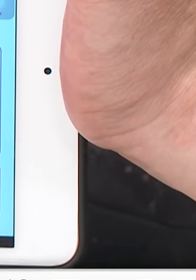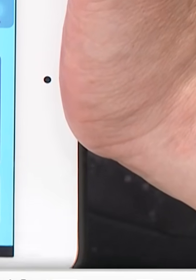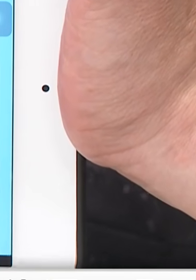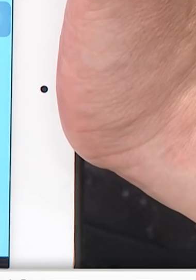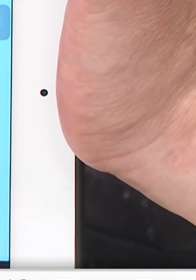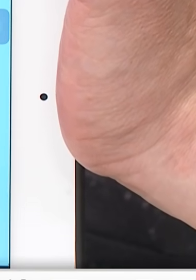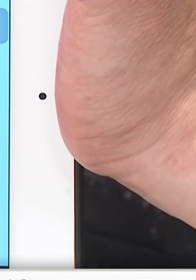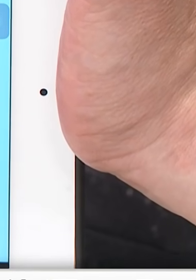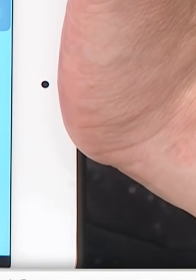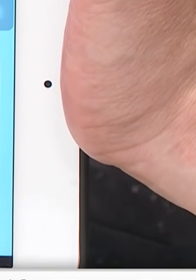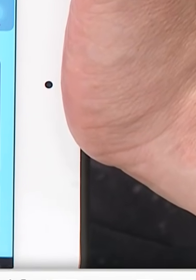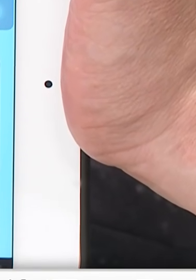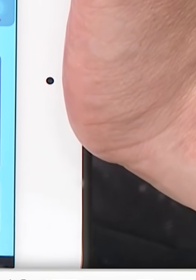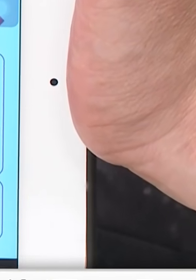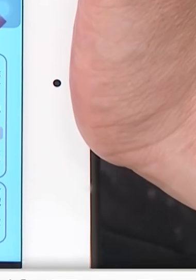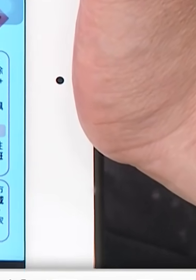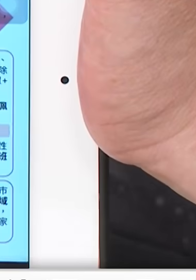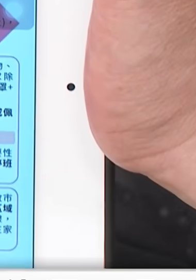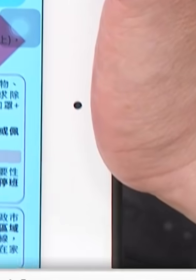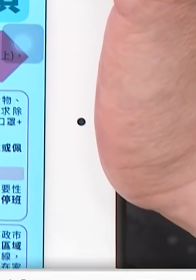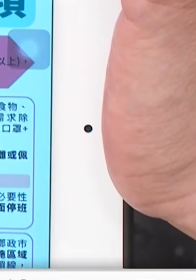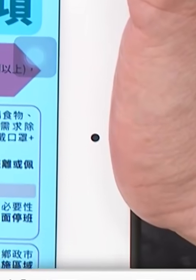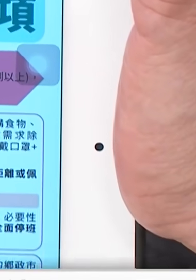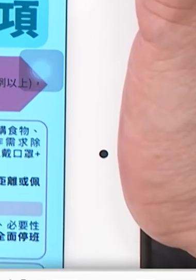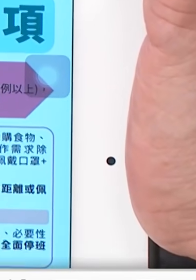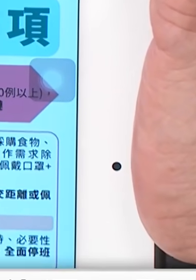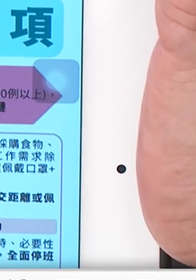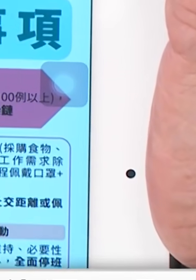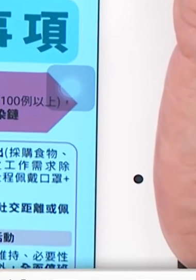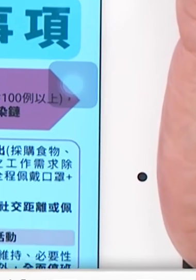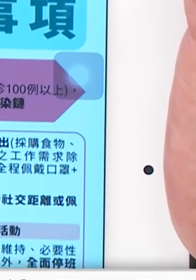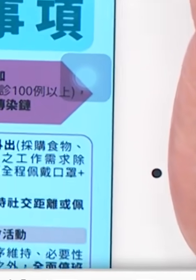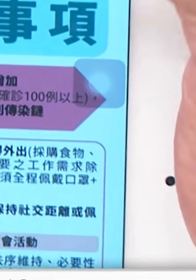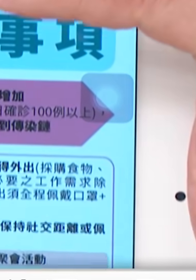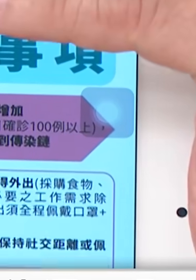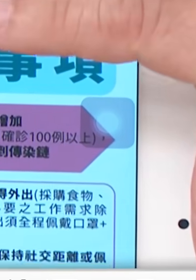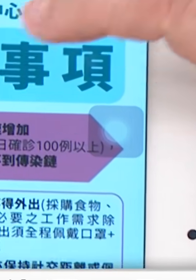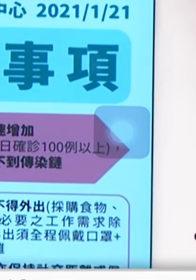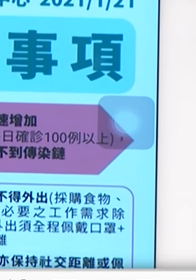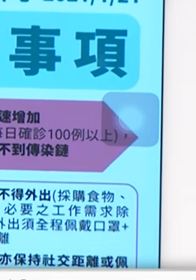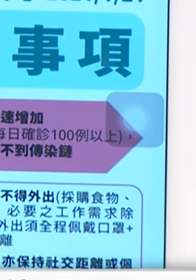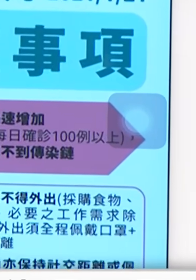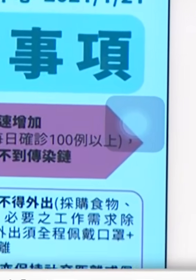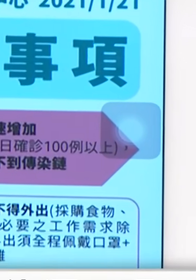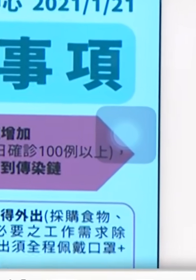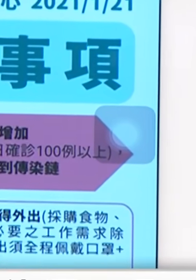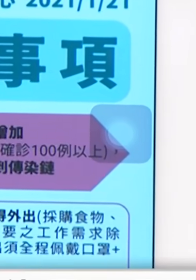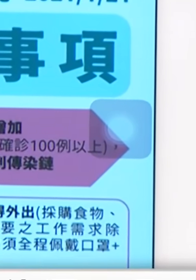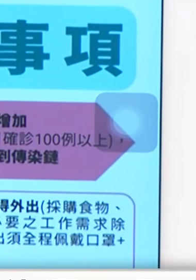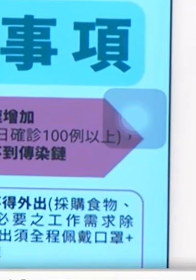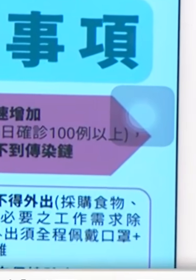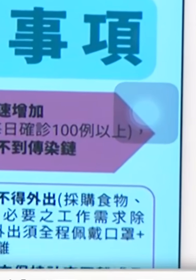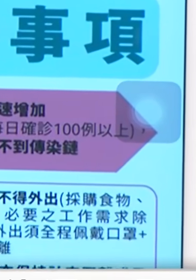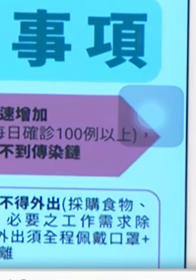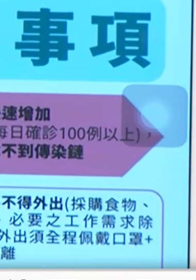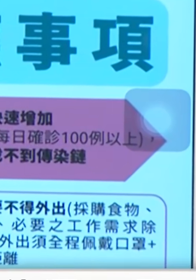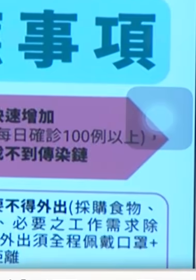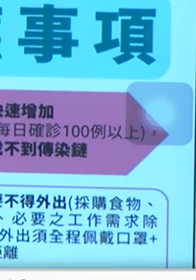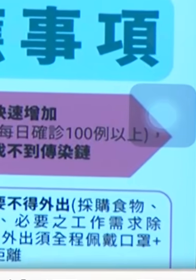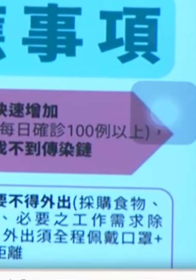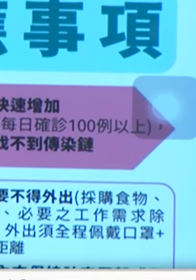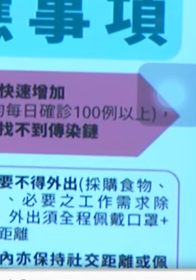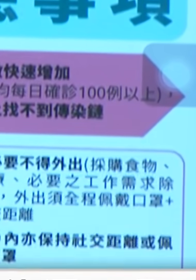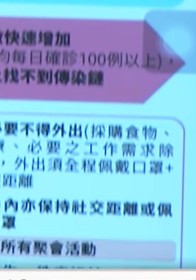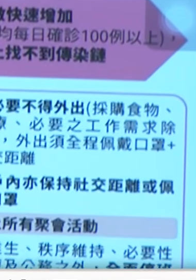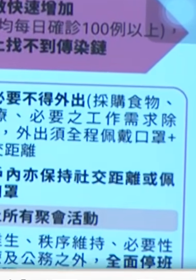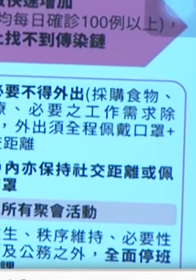本土有不明的感染病例的时候，它就进入到第二级的阶段。那这个第二个阶段就意思是什么？你知道？你可以看得到，你如果不戴口罩会